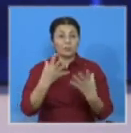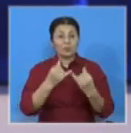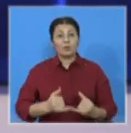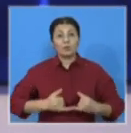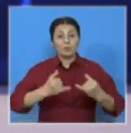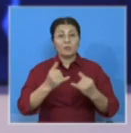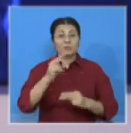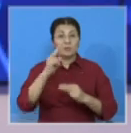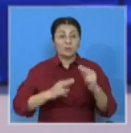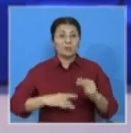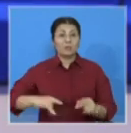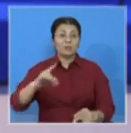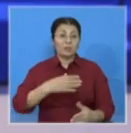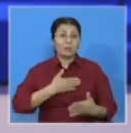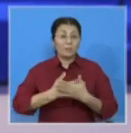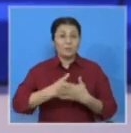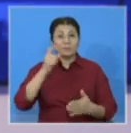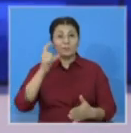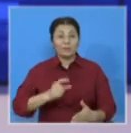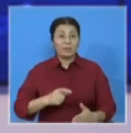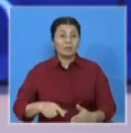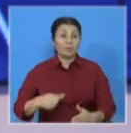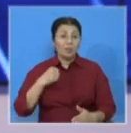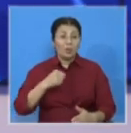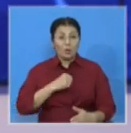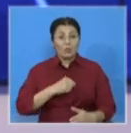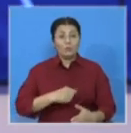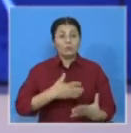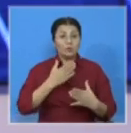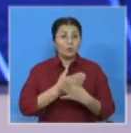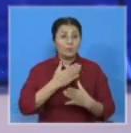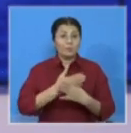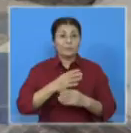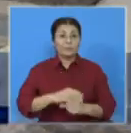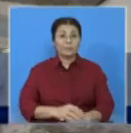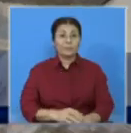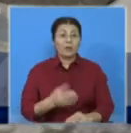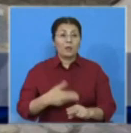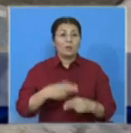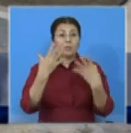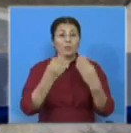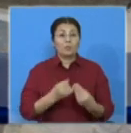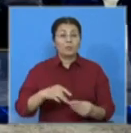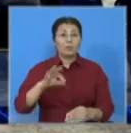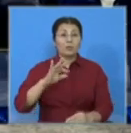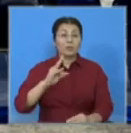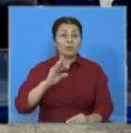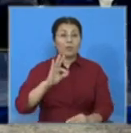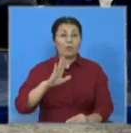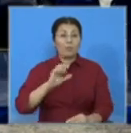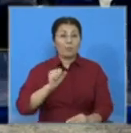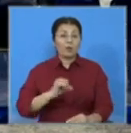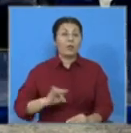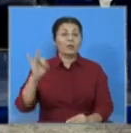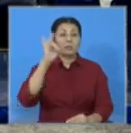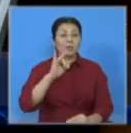өтсе, құрылыс ауылдағы меценат пен қарапайым халықтың демеушілігімен жүргізілді. Бұл күн Родниковка тұрғындары үшін расымен тарихи